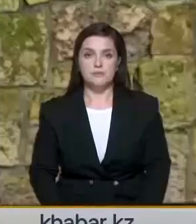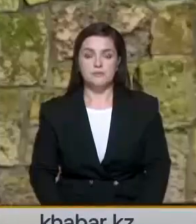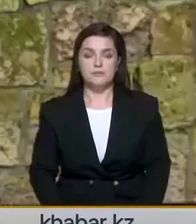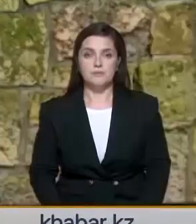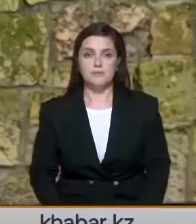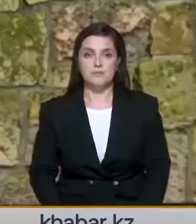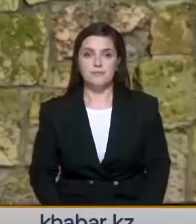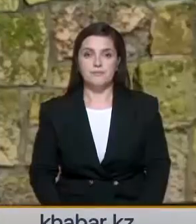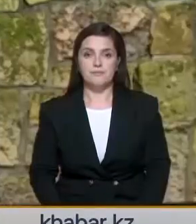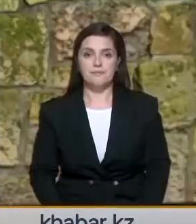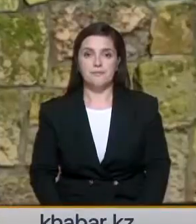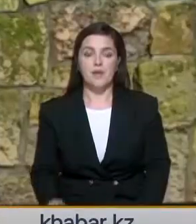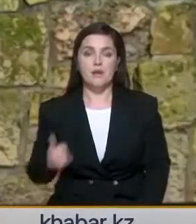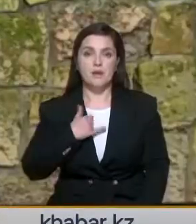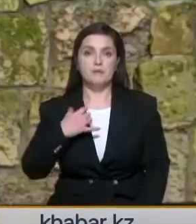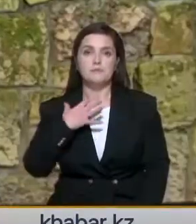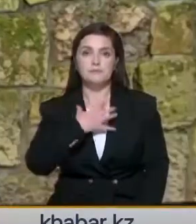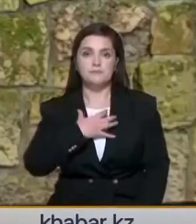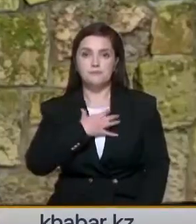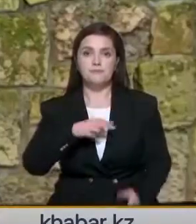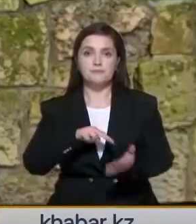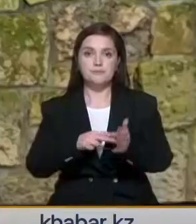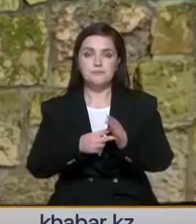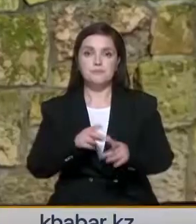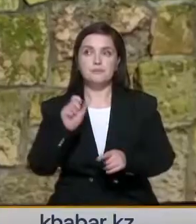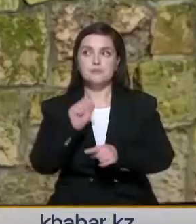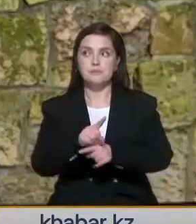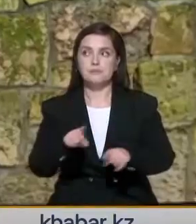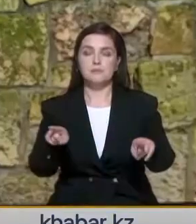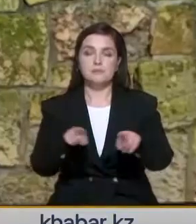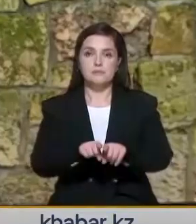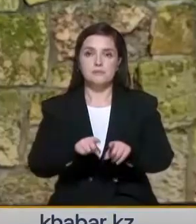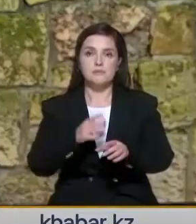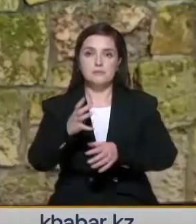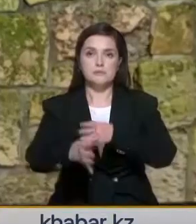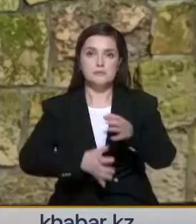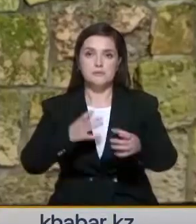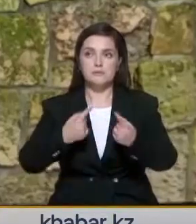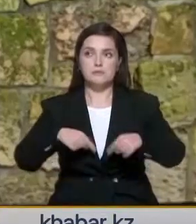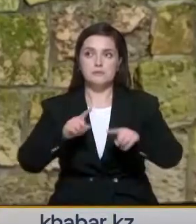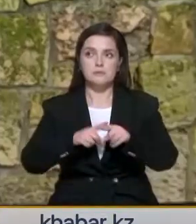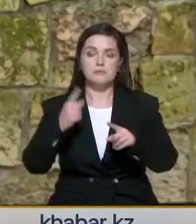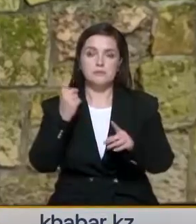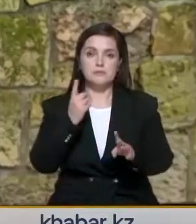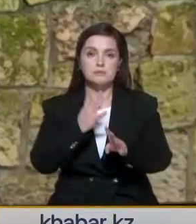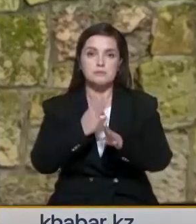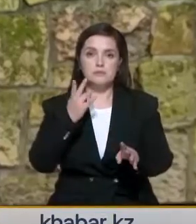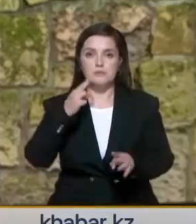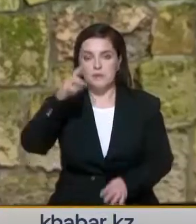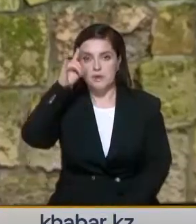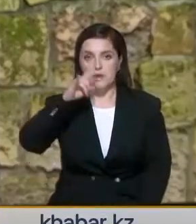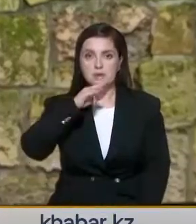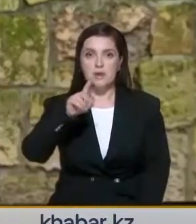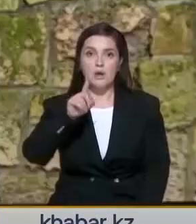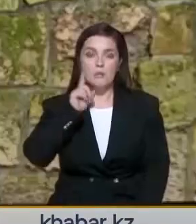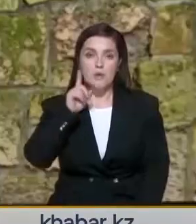Мы ставим важную задачу, чтобы наше сотрудничество с такими глобальными организациями, оно носило в первую очередь прикладной характер для казахстанской молодежи, чтобы